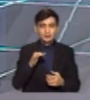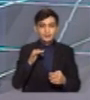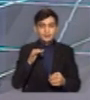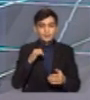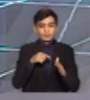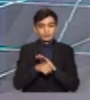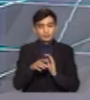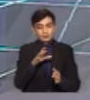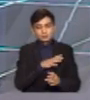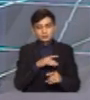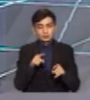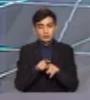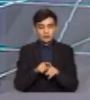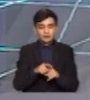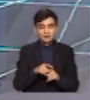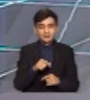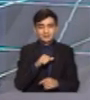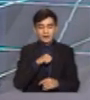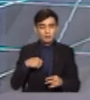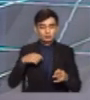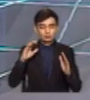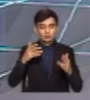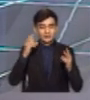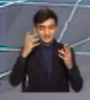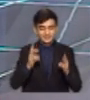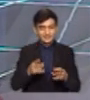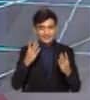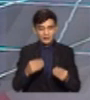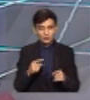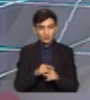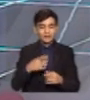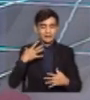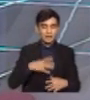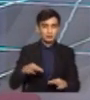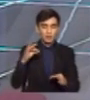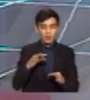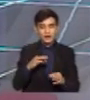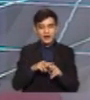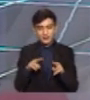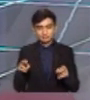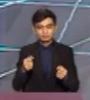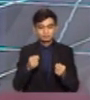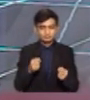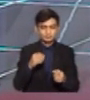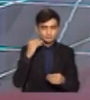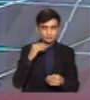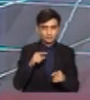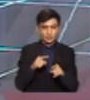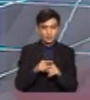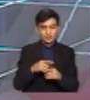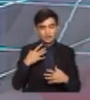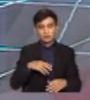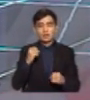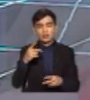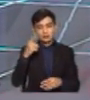складывается впечатление такое, что в тот самый роковой момент не было какой-то единости и слаженности между пилотами. Вот как вы